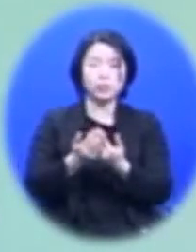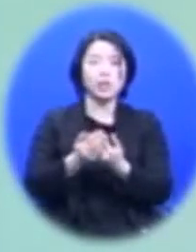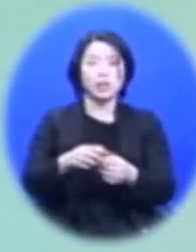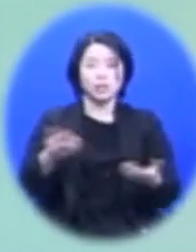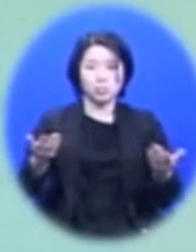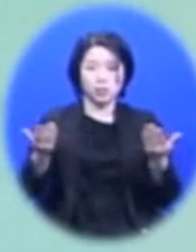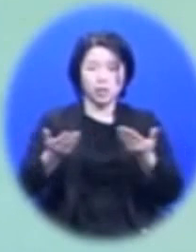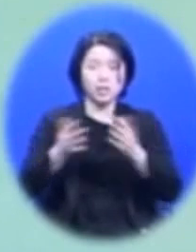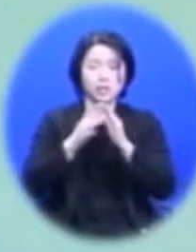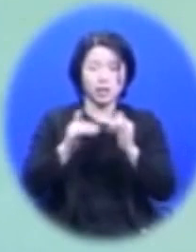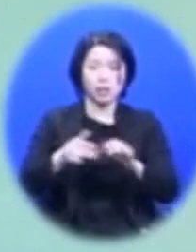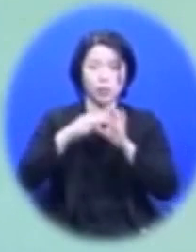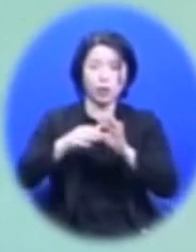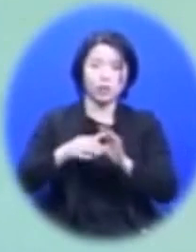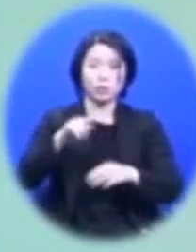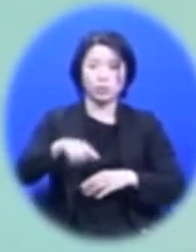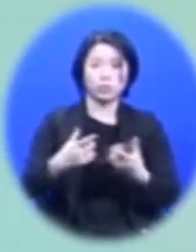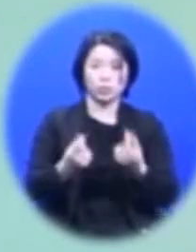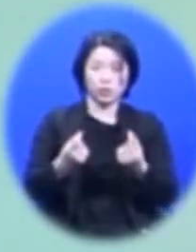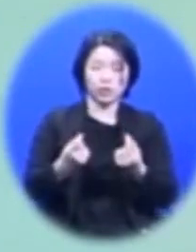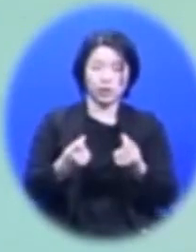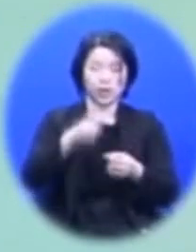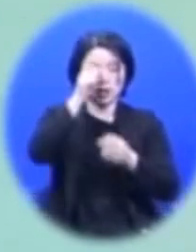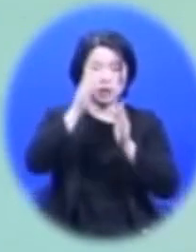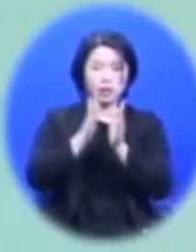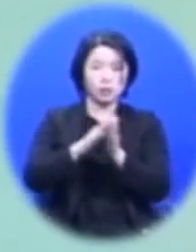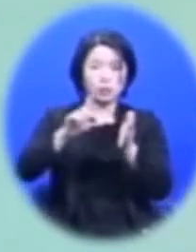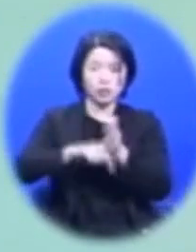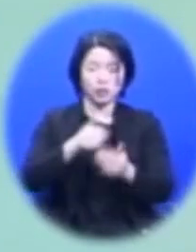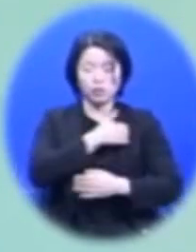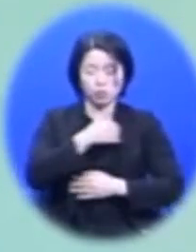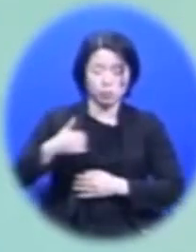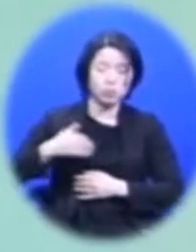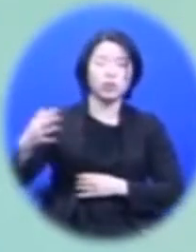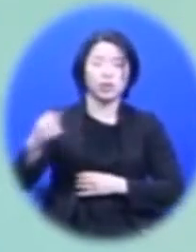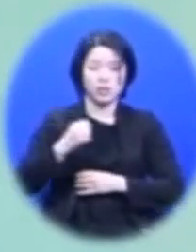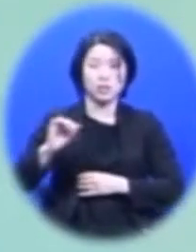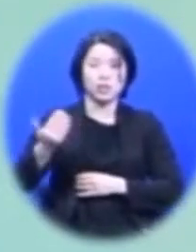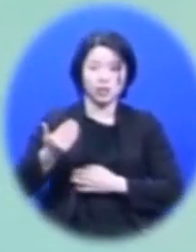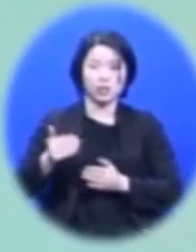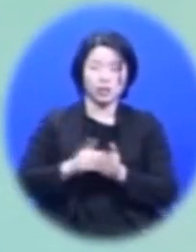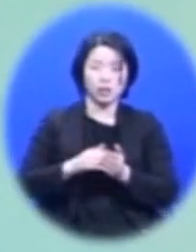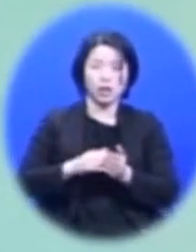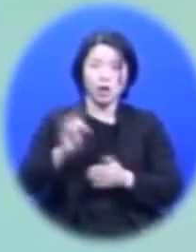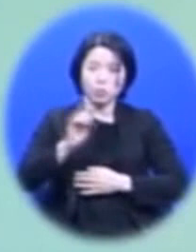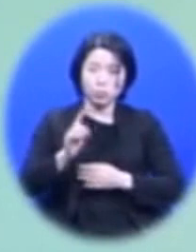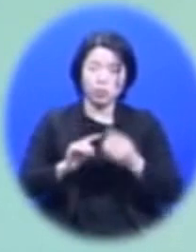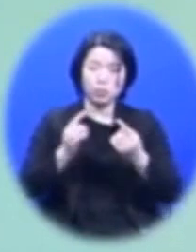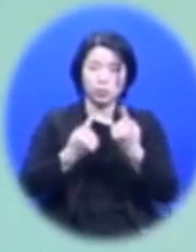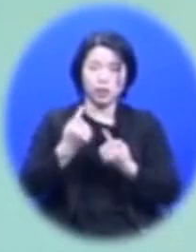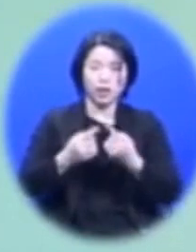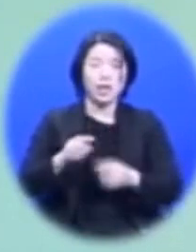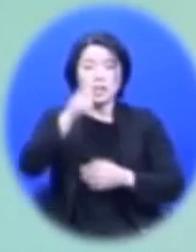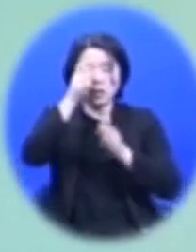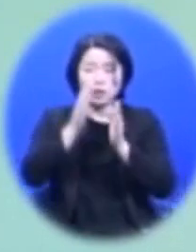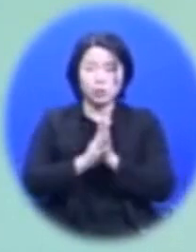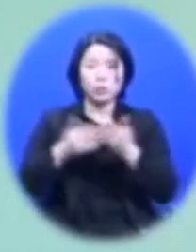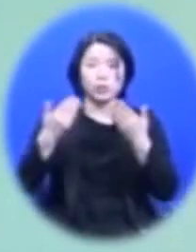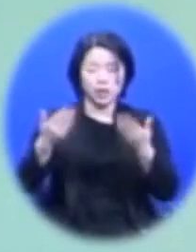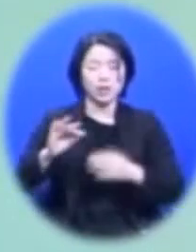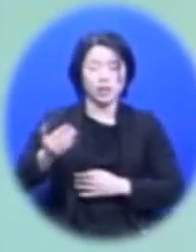교육자들과의 관계도 그리하다. 기도 시간을 충분히 가져야 하겠다. 무엇보다 먼저 기도하여야